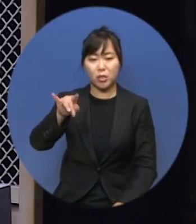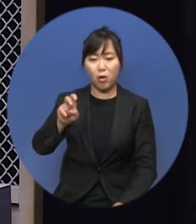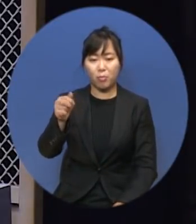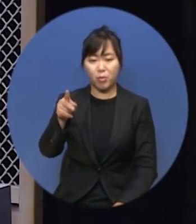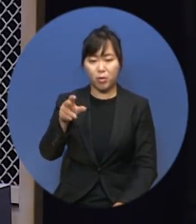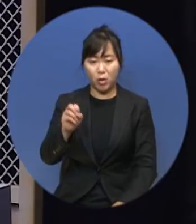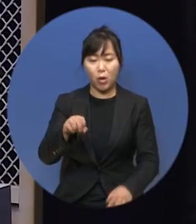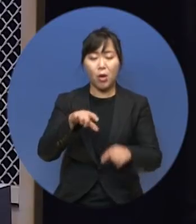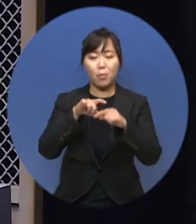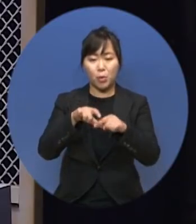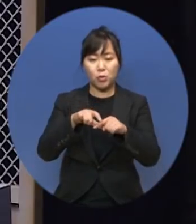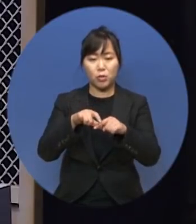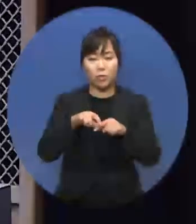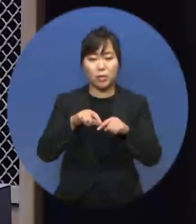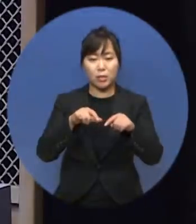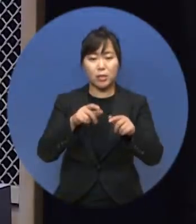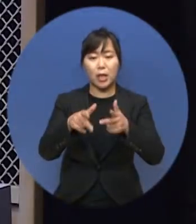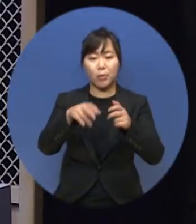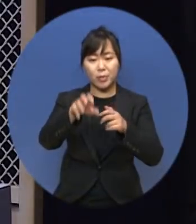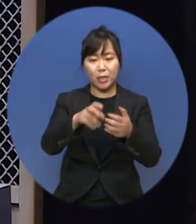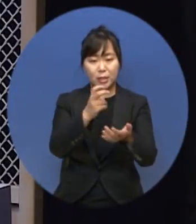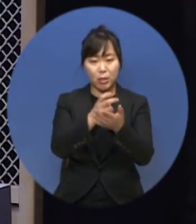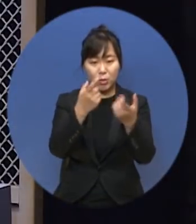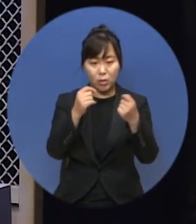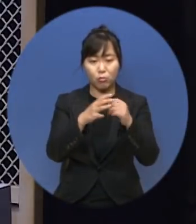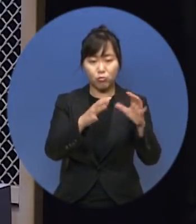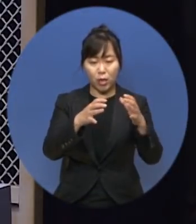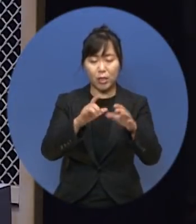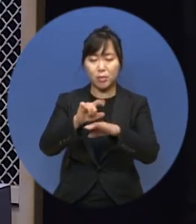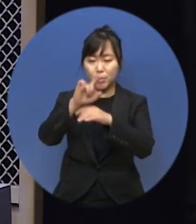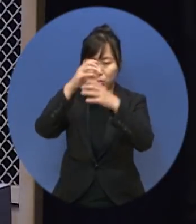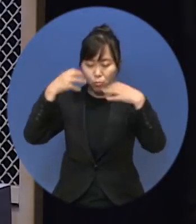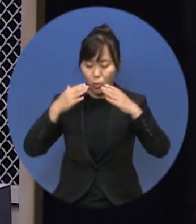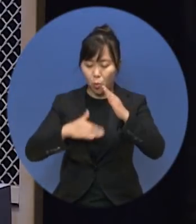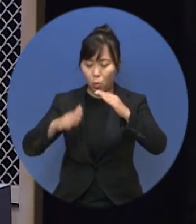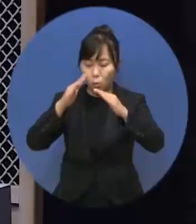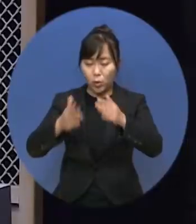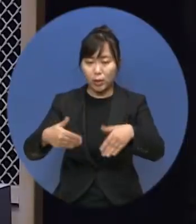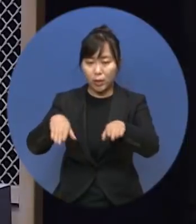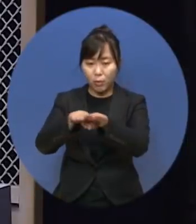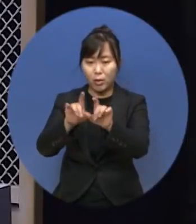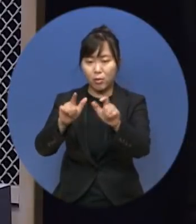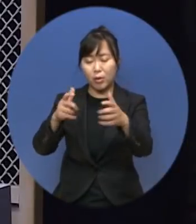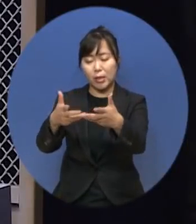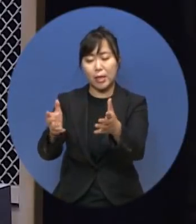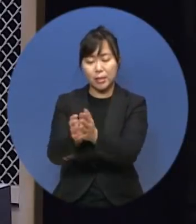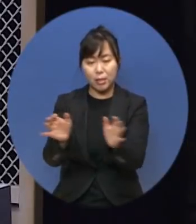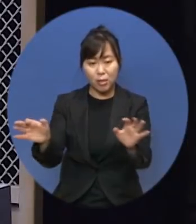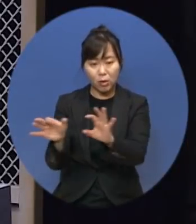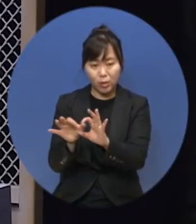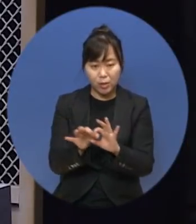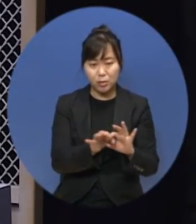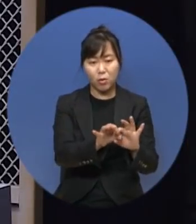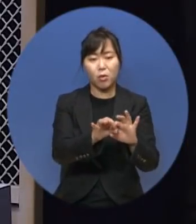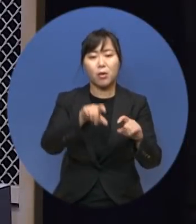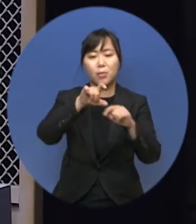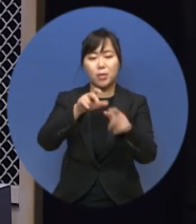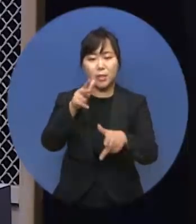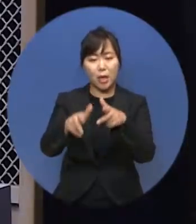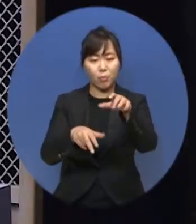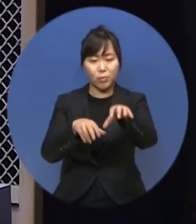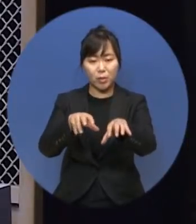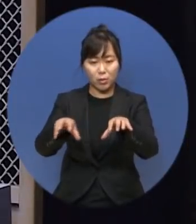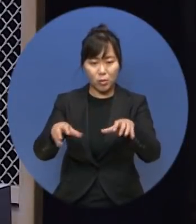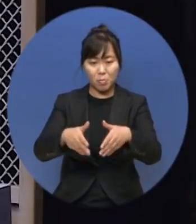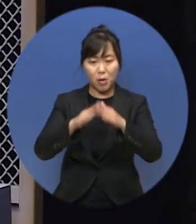표준사업장 제도라는 게 있어서 국가나 지자체, 뭐 공공기관과 이제 여러 단체가 연계해서 이제 표준사업장을 만들